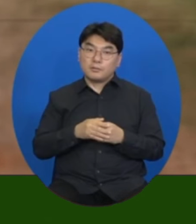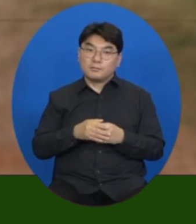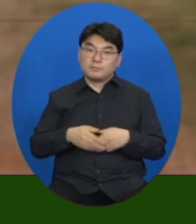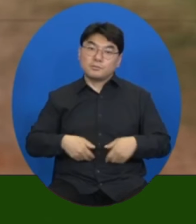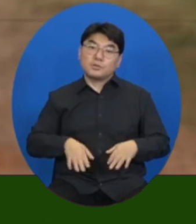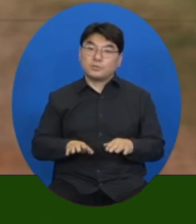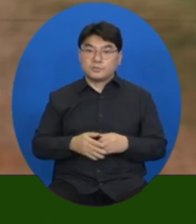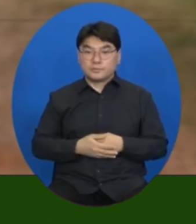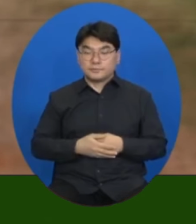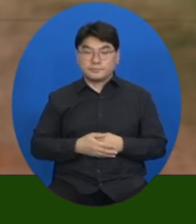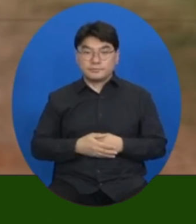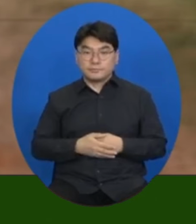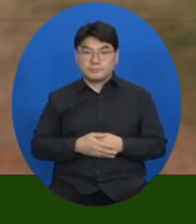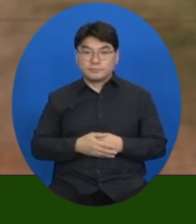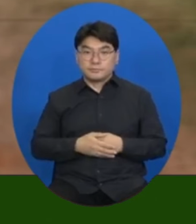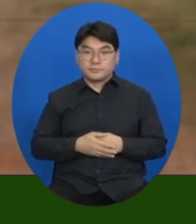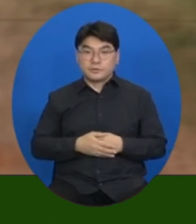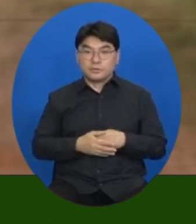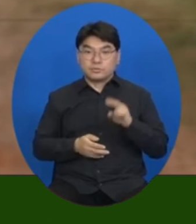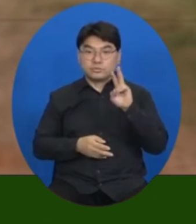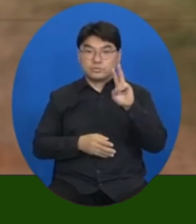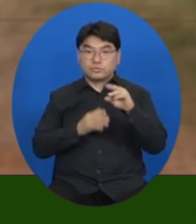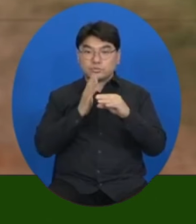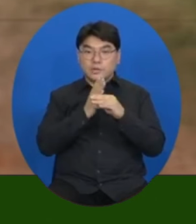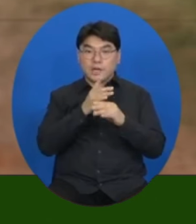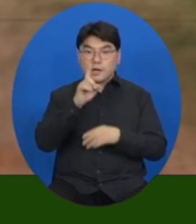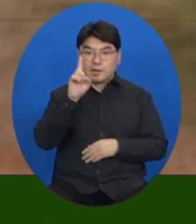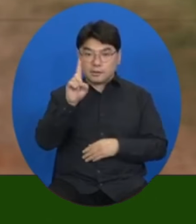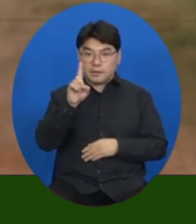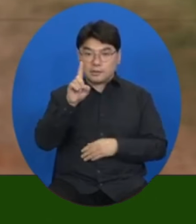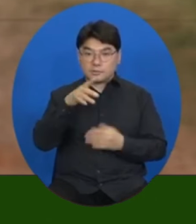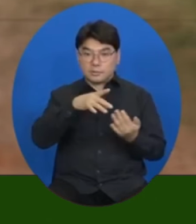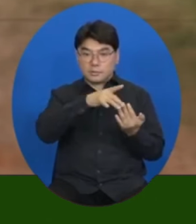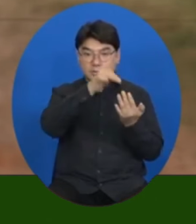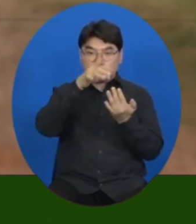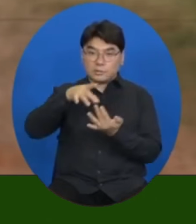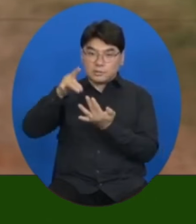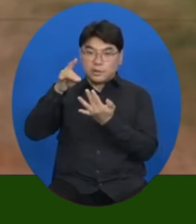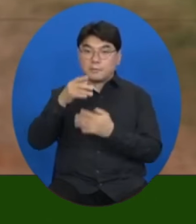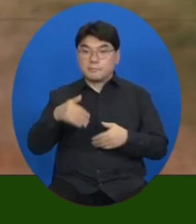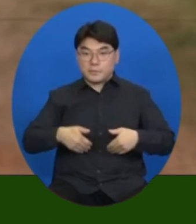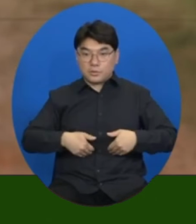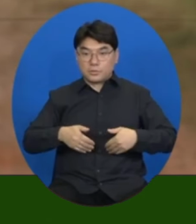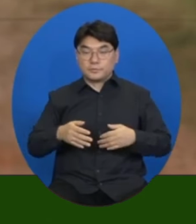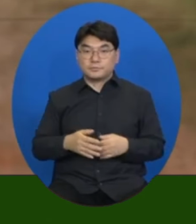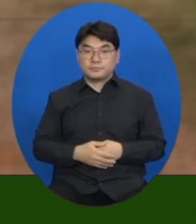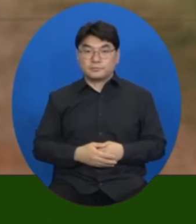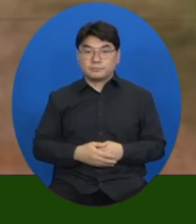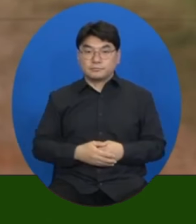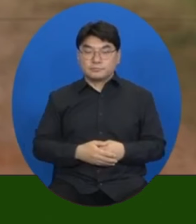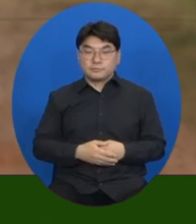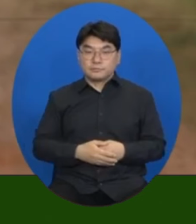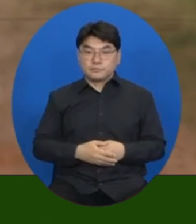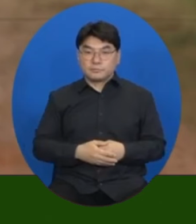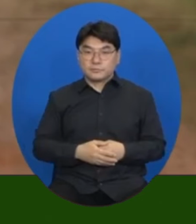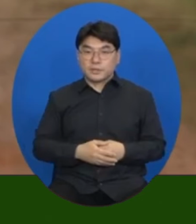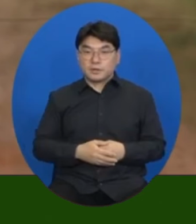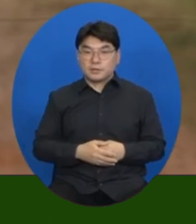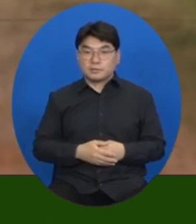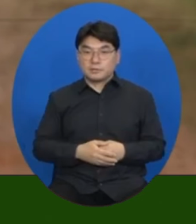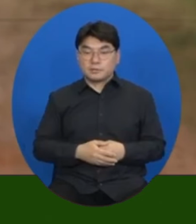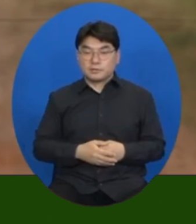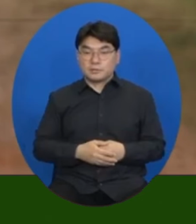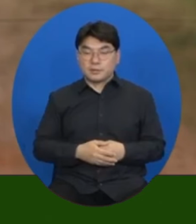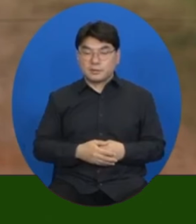편승하지 맙시다 둘 중에 하나라는 거야요 어설프게 뭐 에이 난 하나님이라는 거 믿지 않지만 위대한 성인이 이런 식의